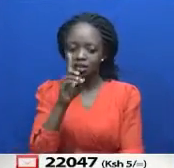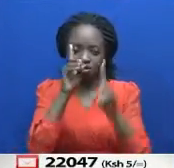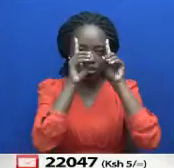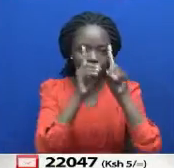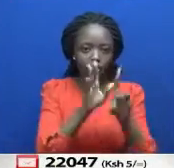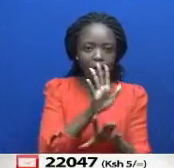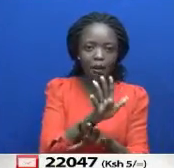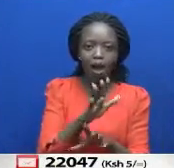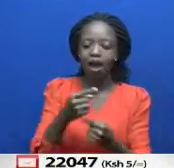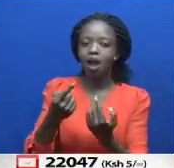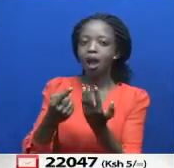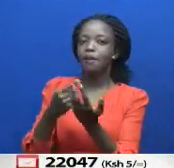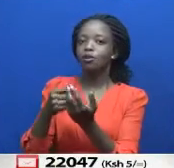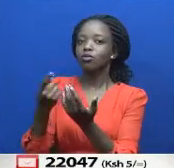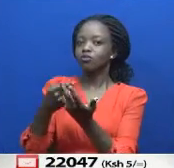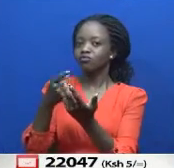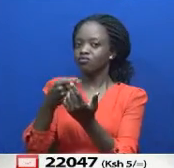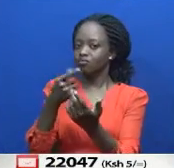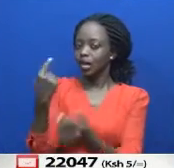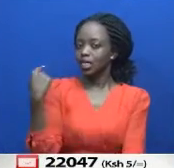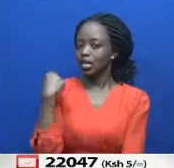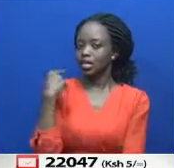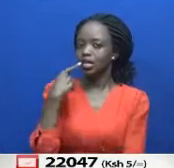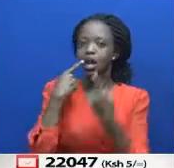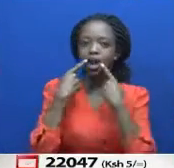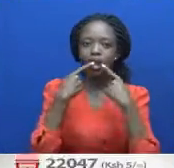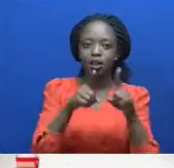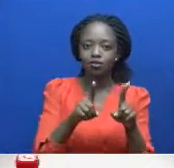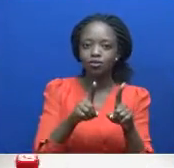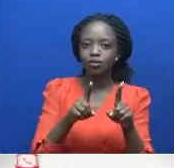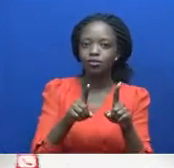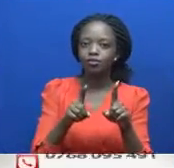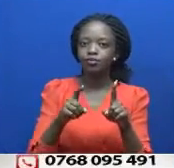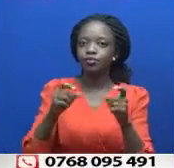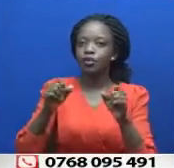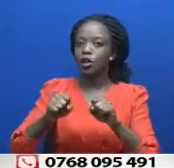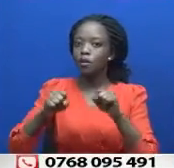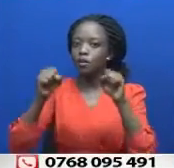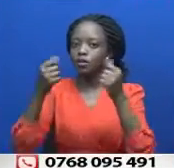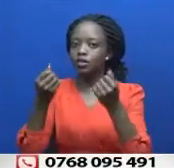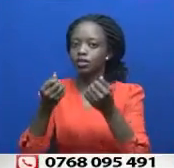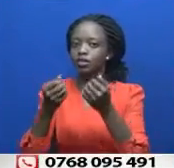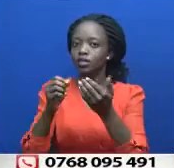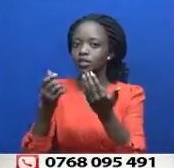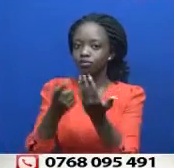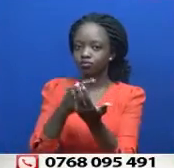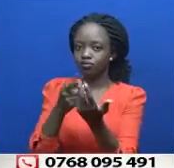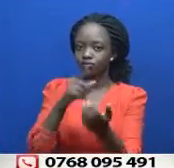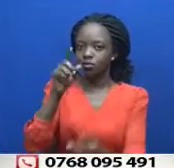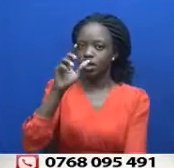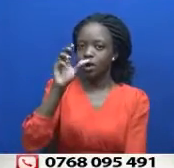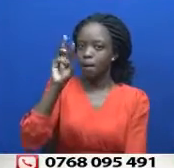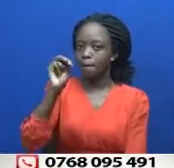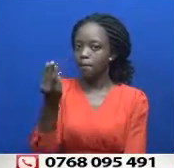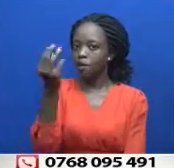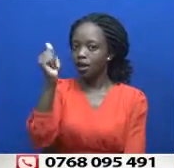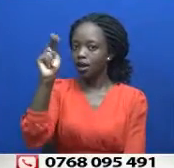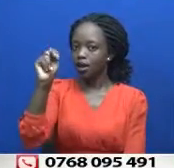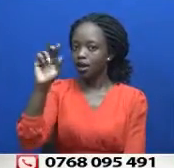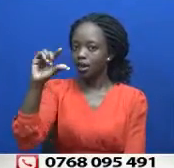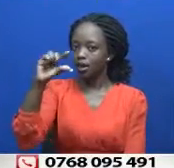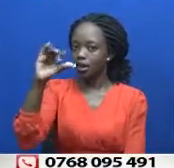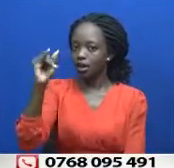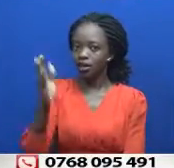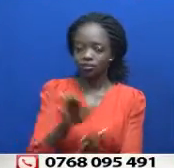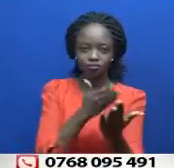takwimu hizi ambazo zimeweza kutolewa hapo jana na mkurugenzi wa idara ya takwimu nchini Zakari Mwangi, akiwasilisha ripoti hiyo na takwimu